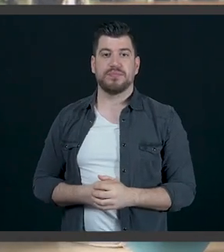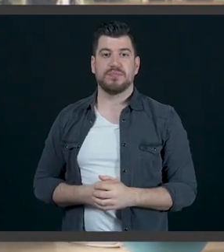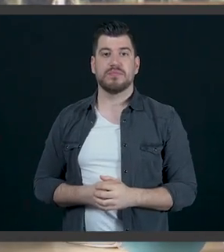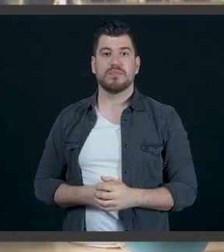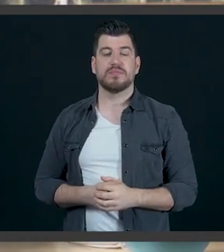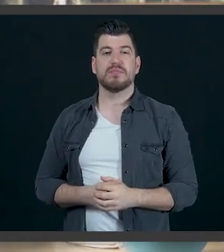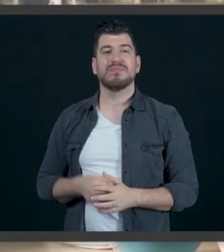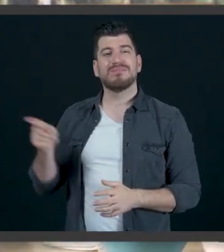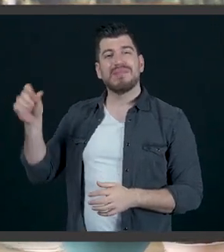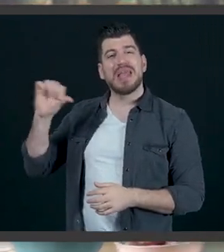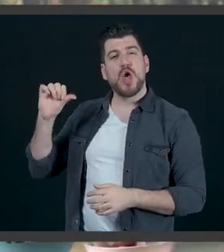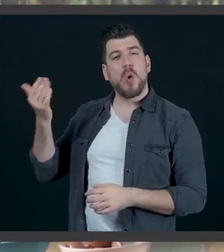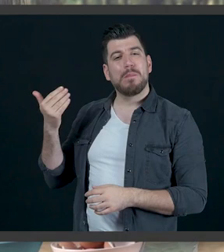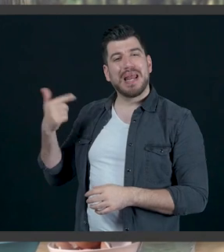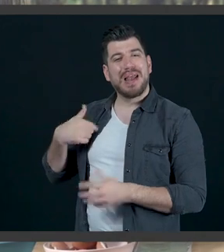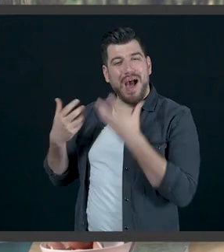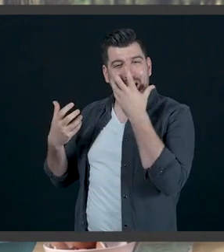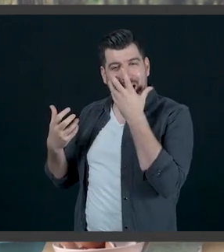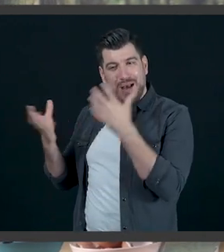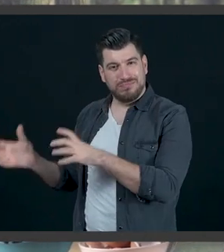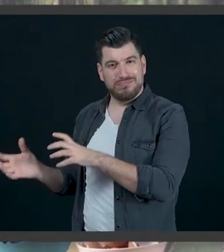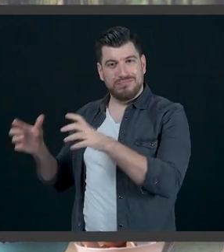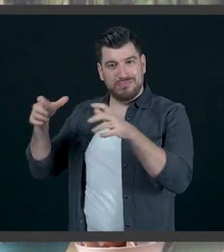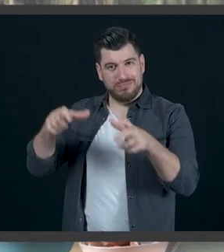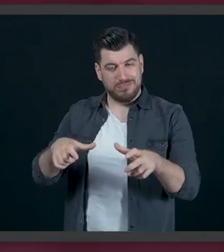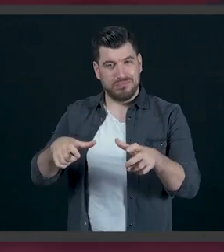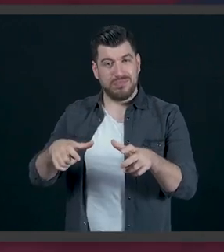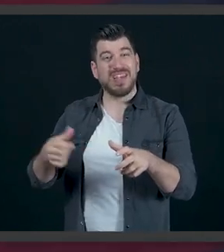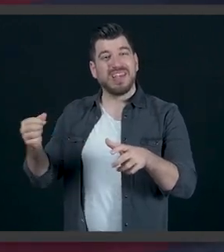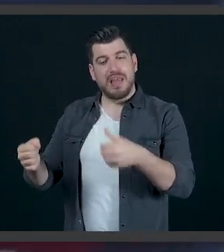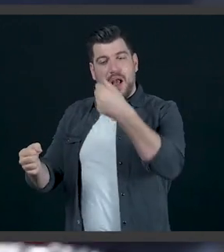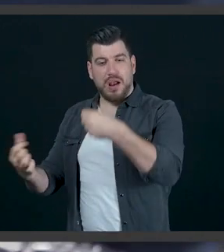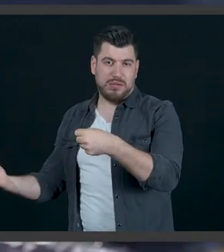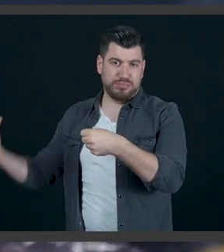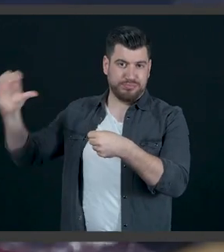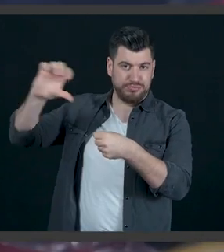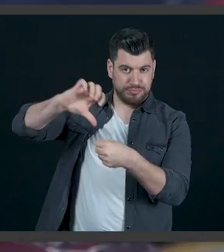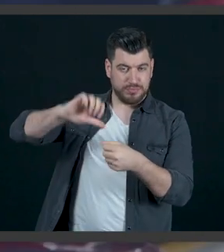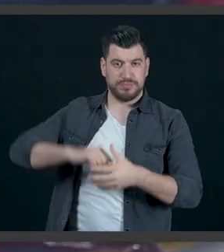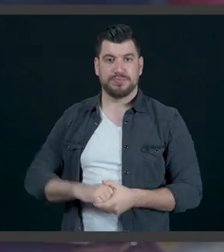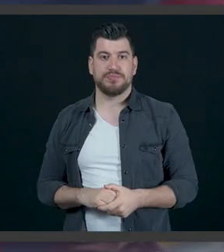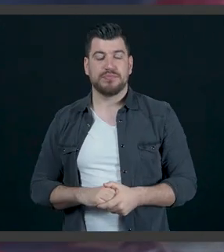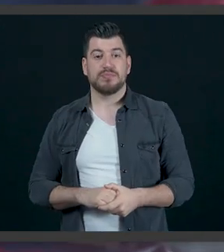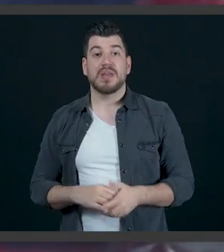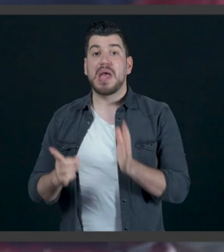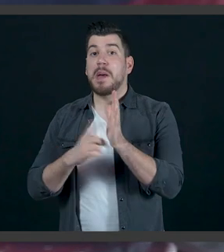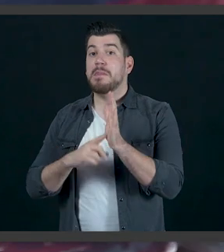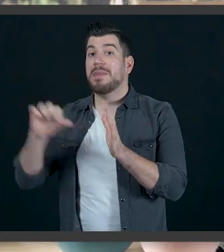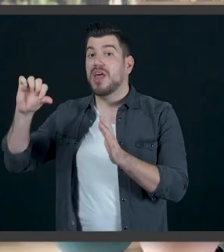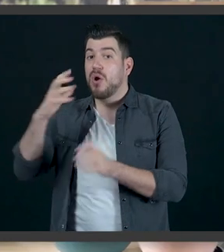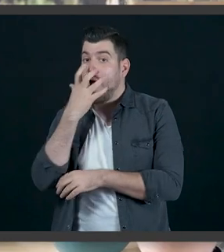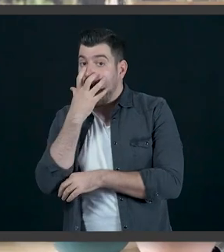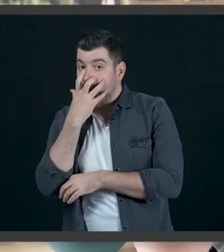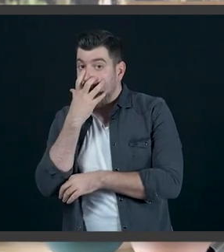Θα πάρω από το νερό που χρησιμοποίησα πριν, το καυτό νερό από τον Ben Marie και θα γεμίσω μία κανάτα. Οπωσδήποτε πρέπει το νερό μας να